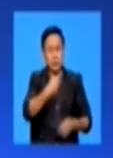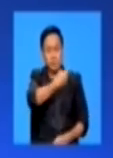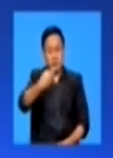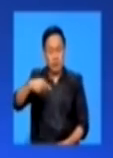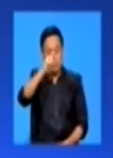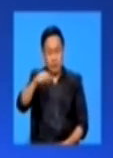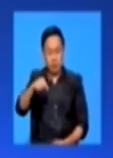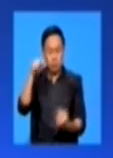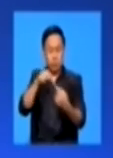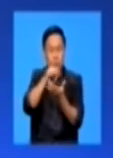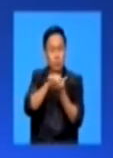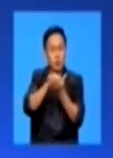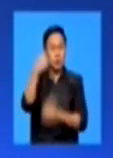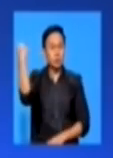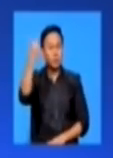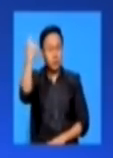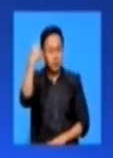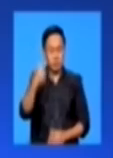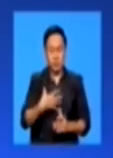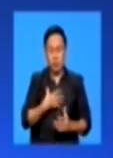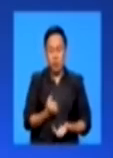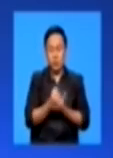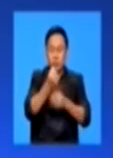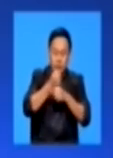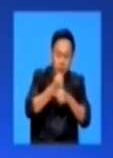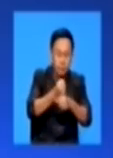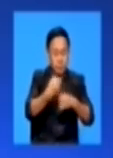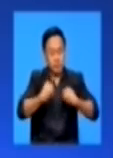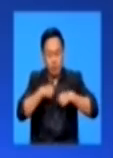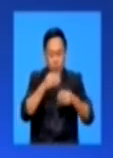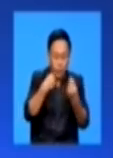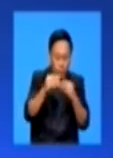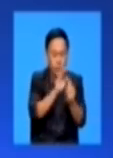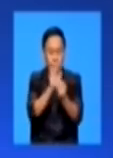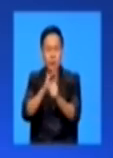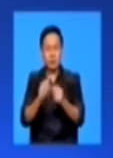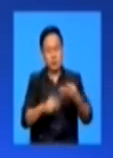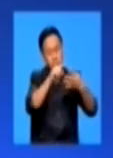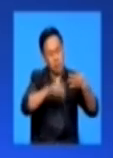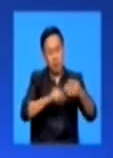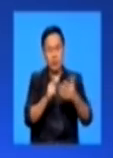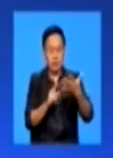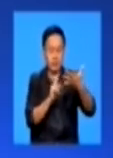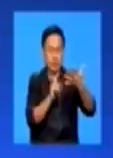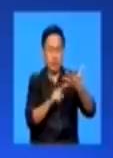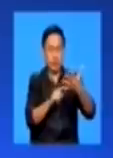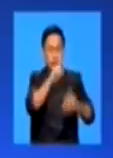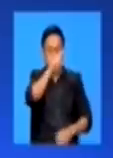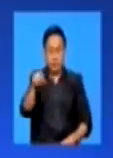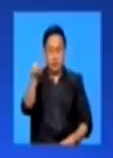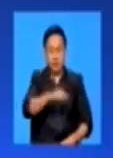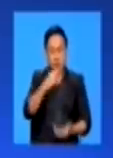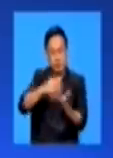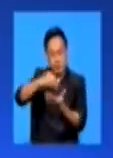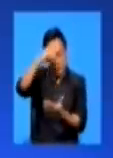การท่องเที่ยวเพื่อจะเป็นเจ้าภาพเจ้าบ้านที่ดีรับนักท่องเที่ยวไงมันมีความยากง่ายแตกต่างกันและสุดท้ายก็เป็นเรื่องของการศึกษา